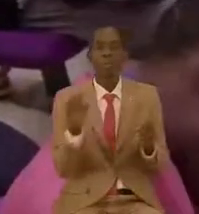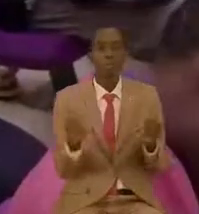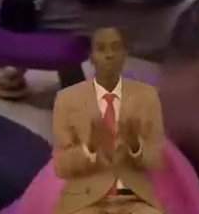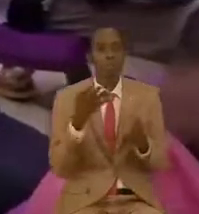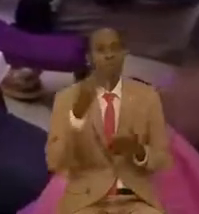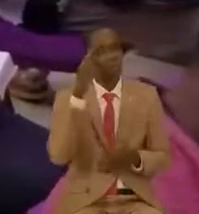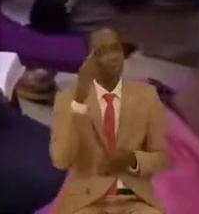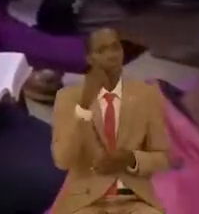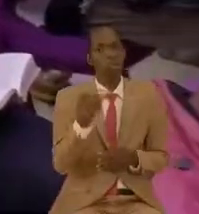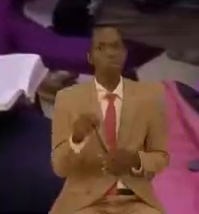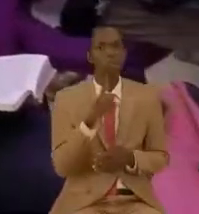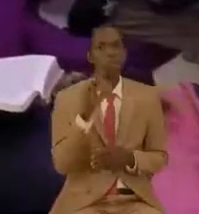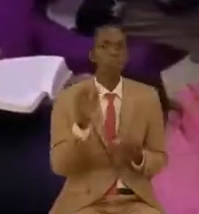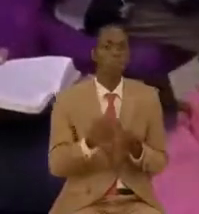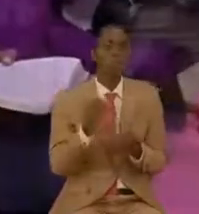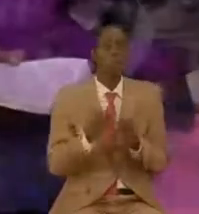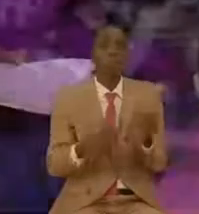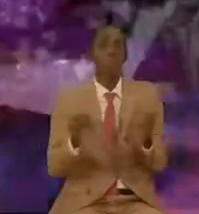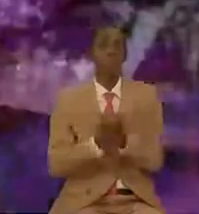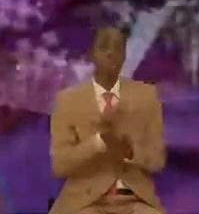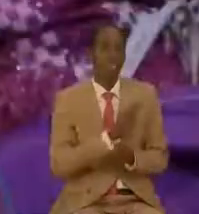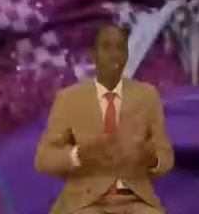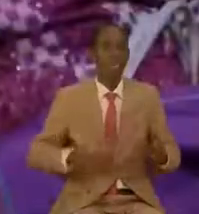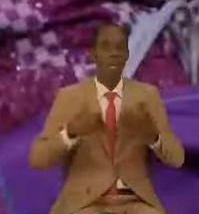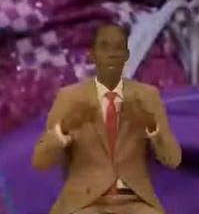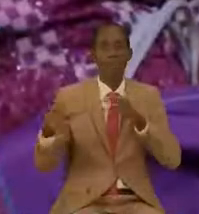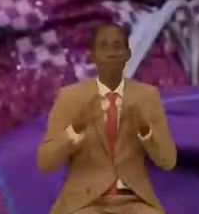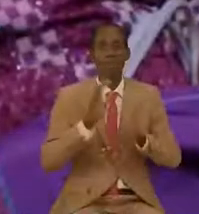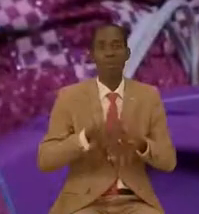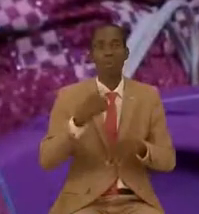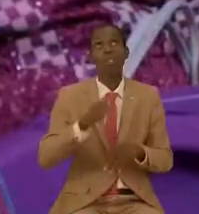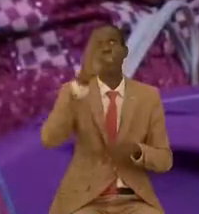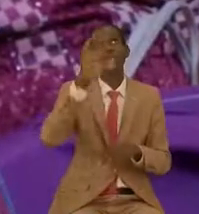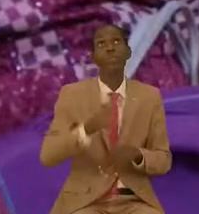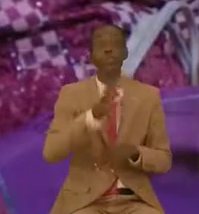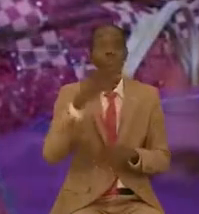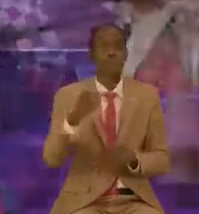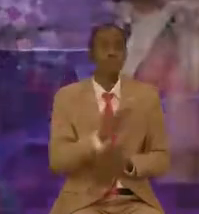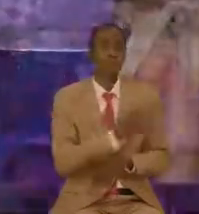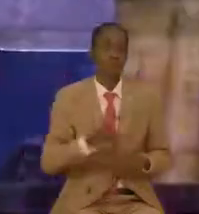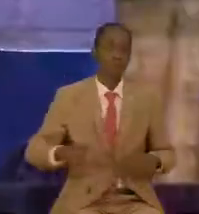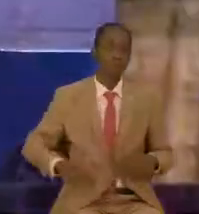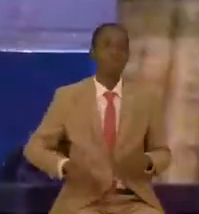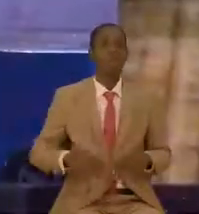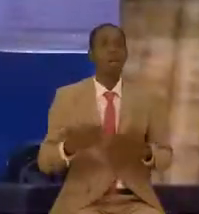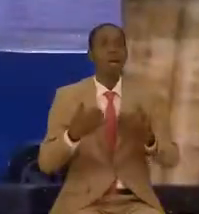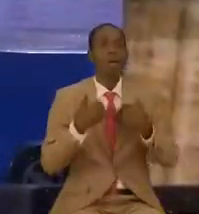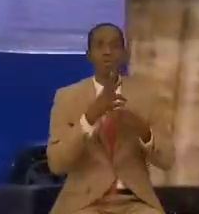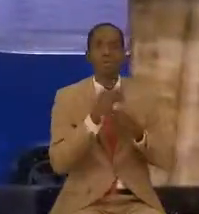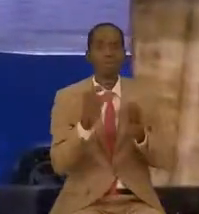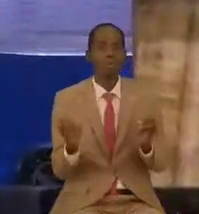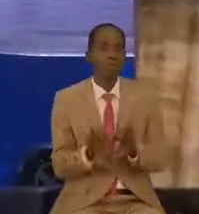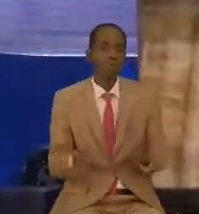vous. Alors tout ce que Christ a fait à la croix de Calvaire, alors cela n'a plus de valeur pour